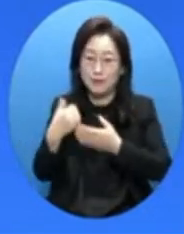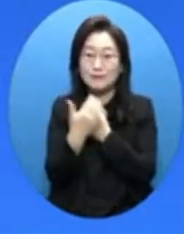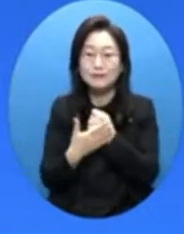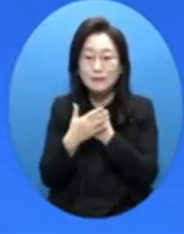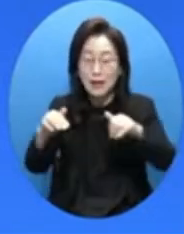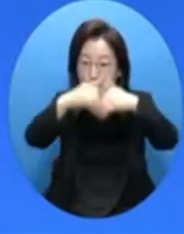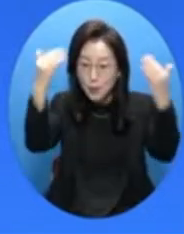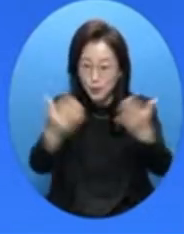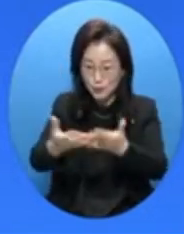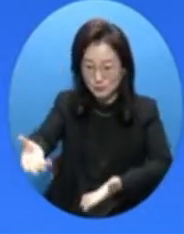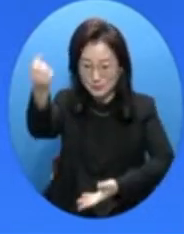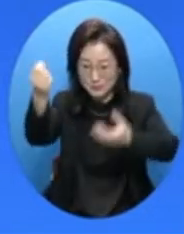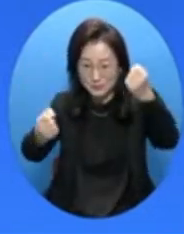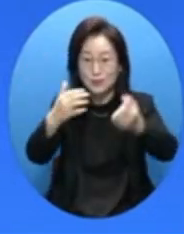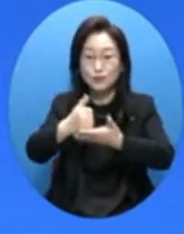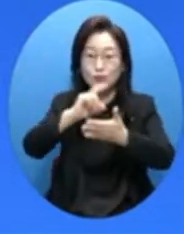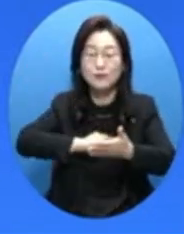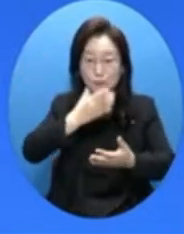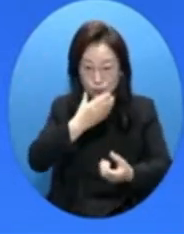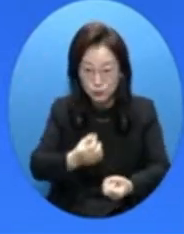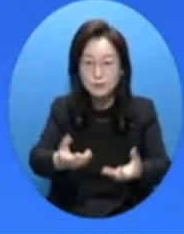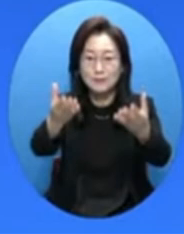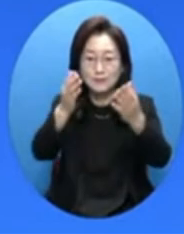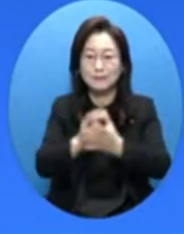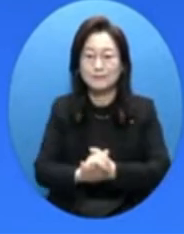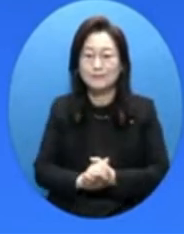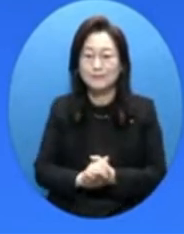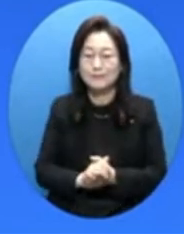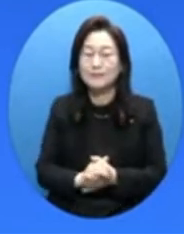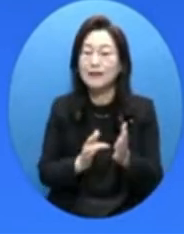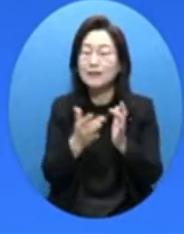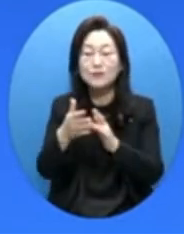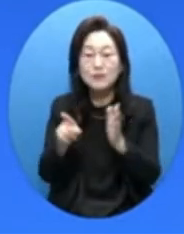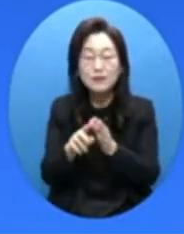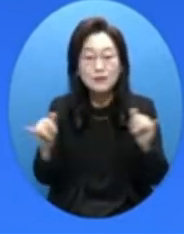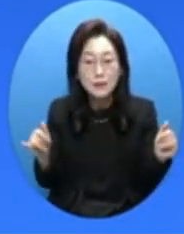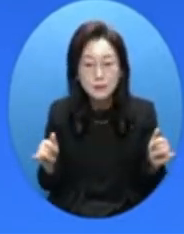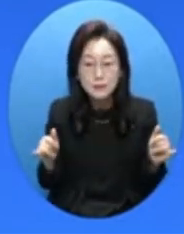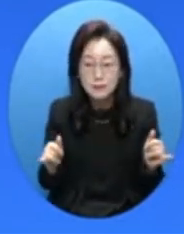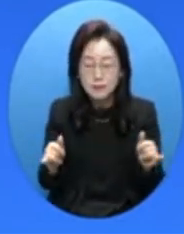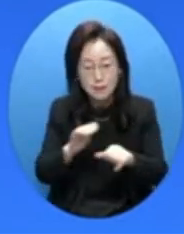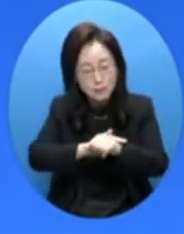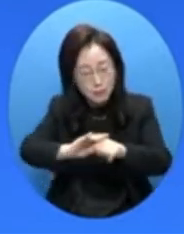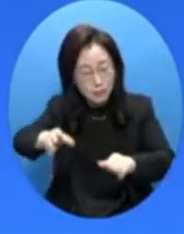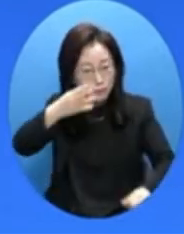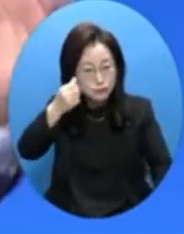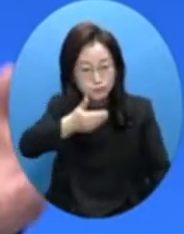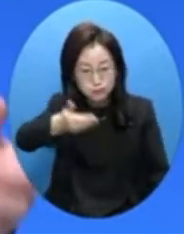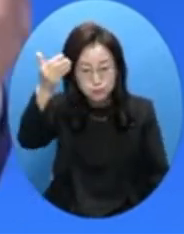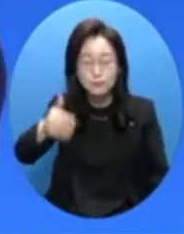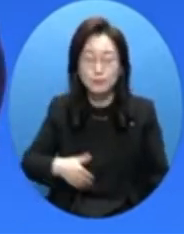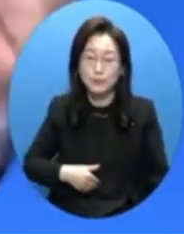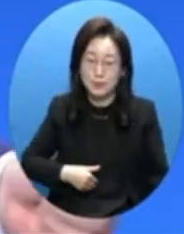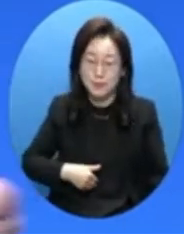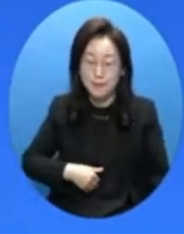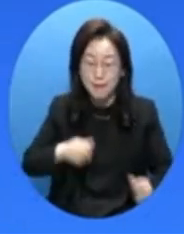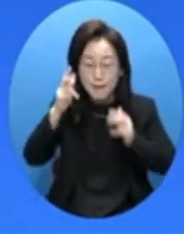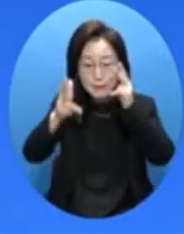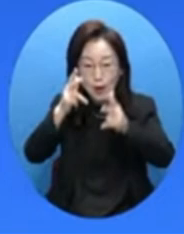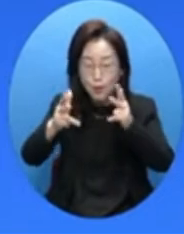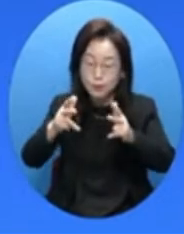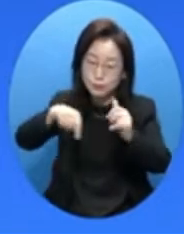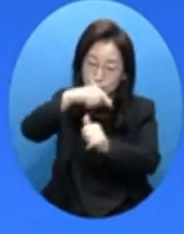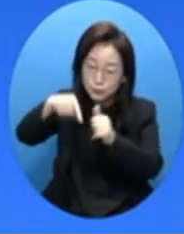우리 모두에게 마귀를 주님으로 축원합니다 예수 믿는 사람들이 주변에서 잘 돼야 됩니다 사업을 해도 사업이 잘 돼야 되고